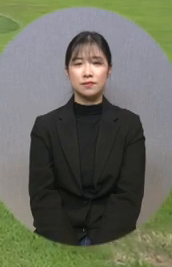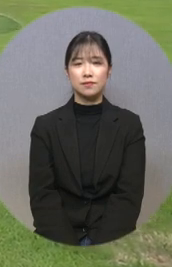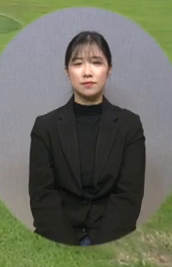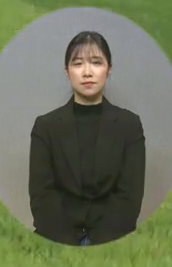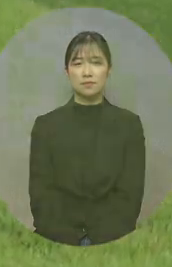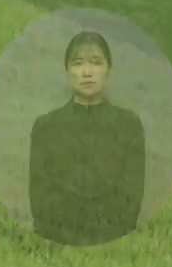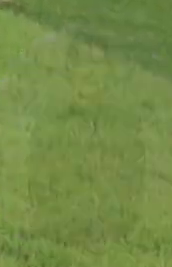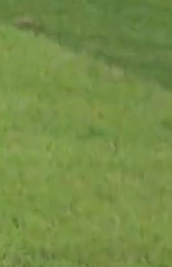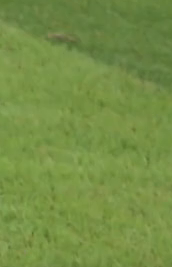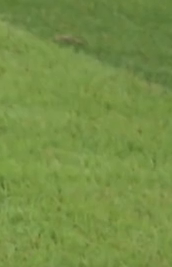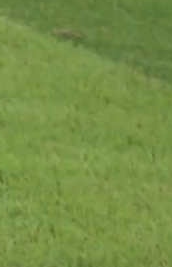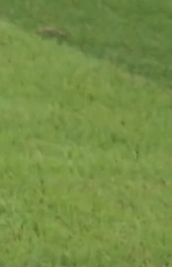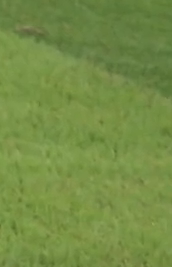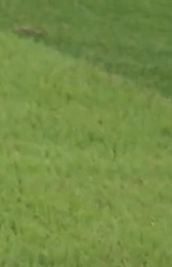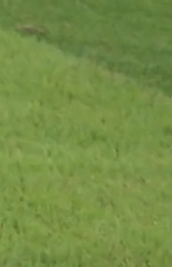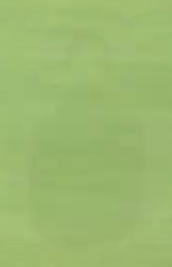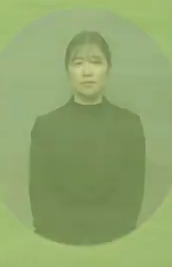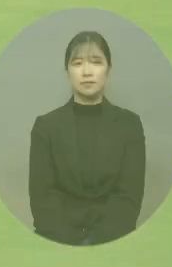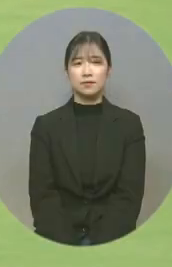아,